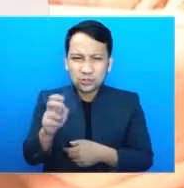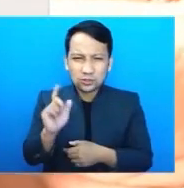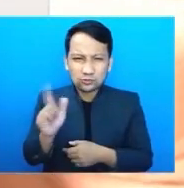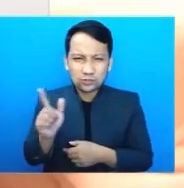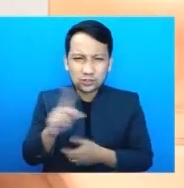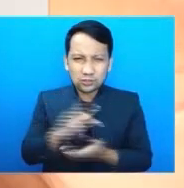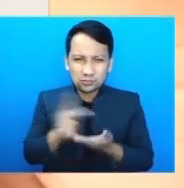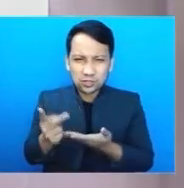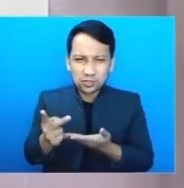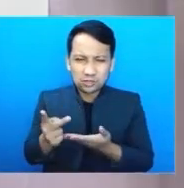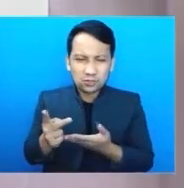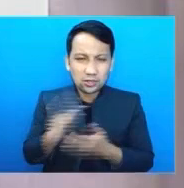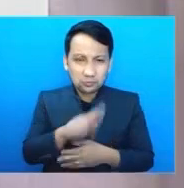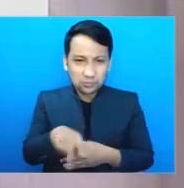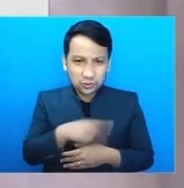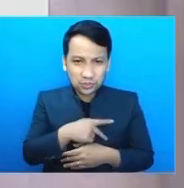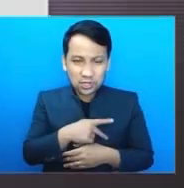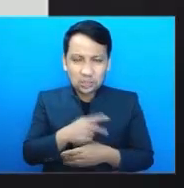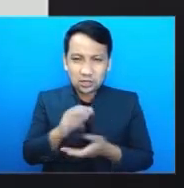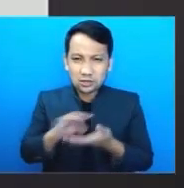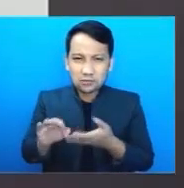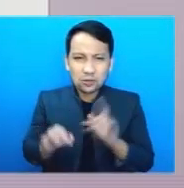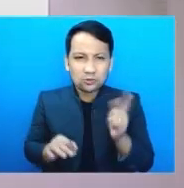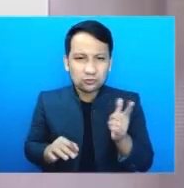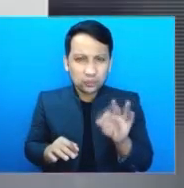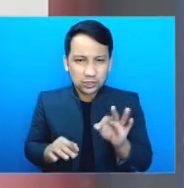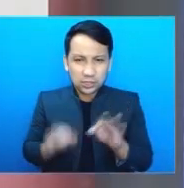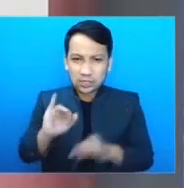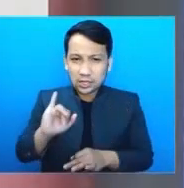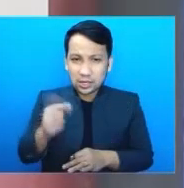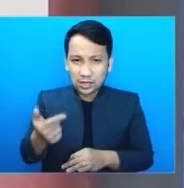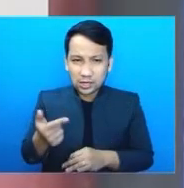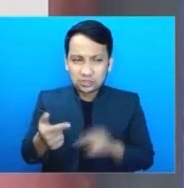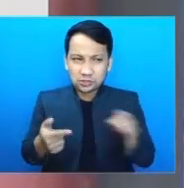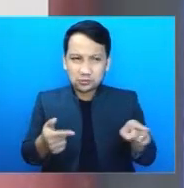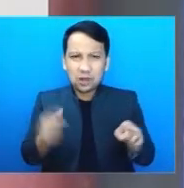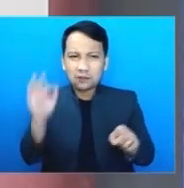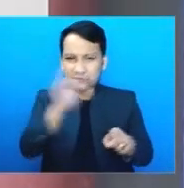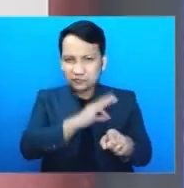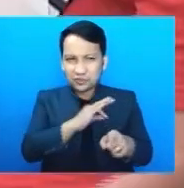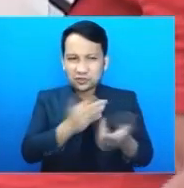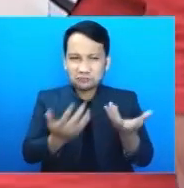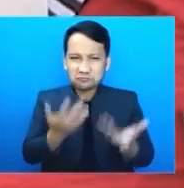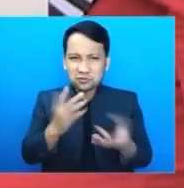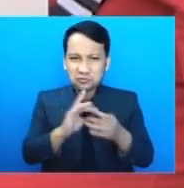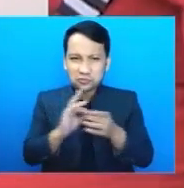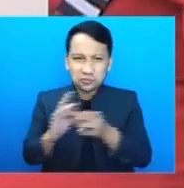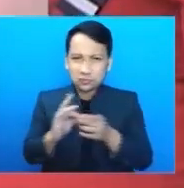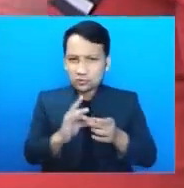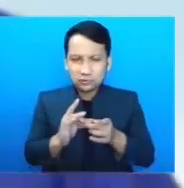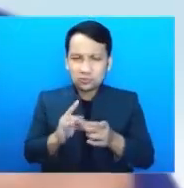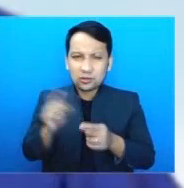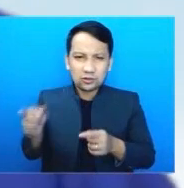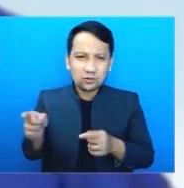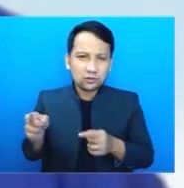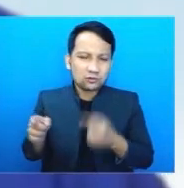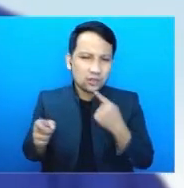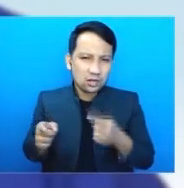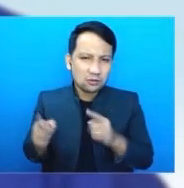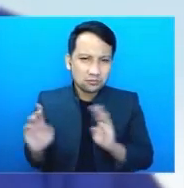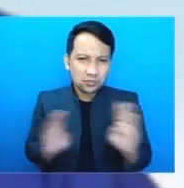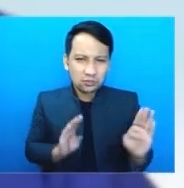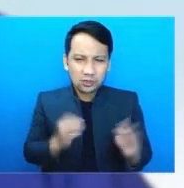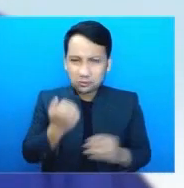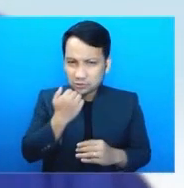personal accounts at 29 Instagram accounts na nila'y fake at may coordinated inauthentic behavior. Pangamba